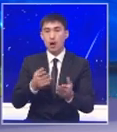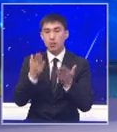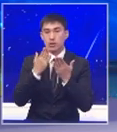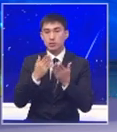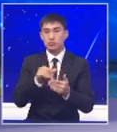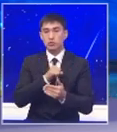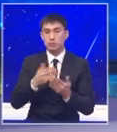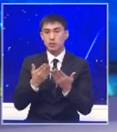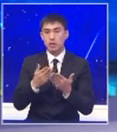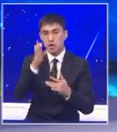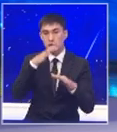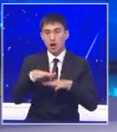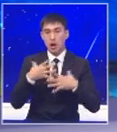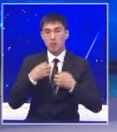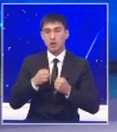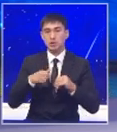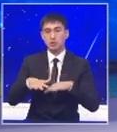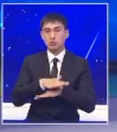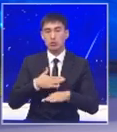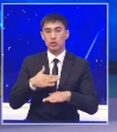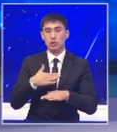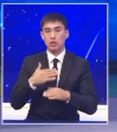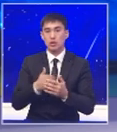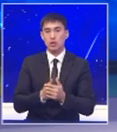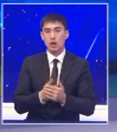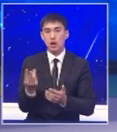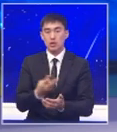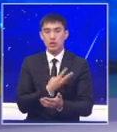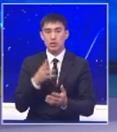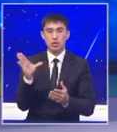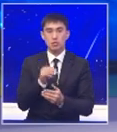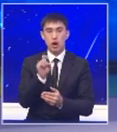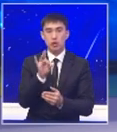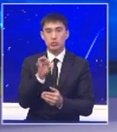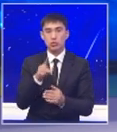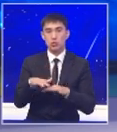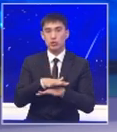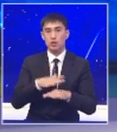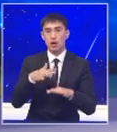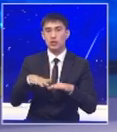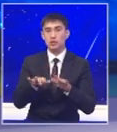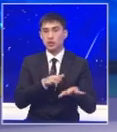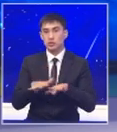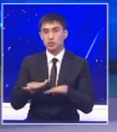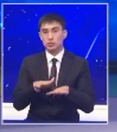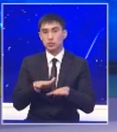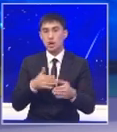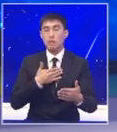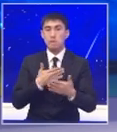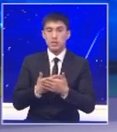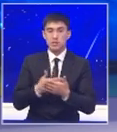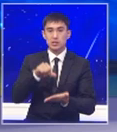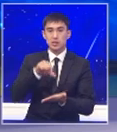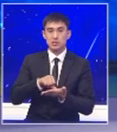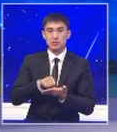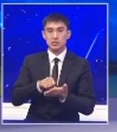батасын өзі беріп отыр. Ел аман, жұрт тыныш болған қалайты жалпы Ақсу Сарқан өңірінде халық саяси сауатты әрі аса